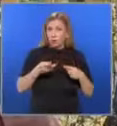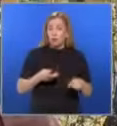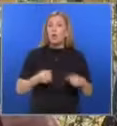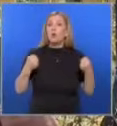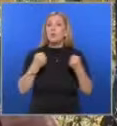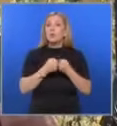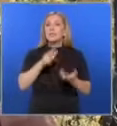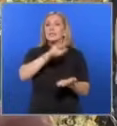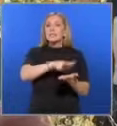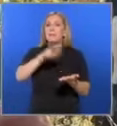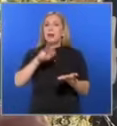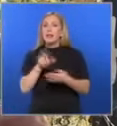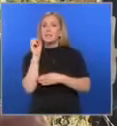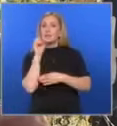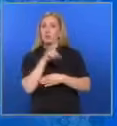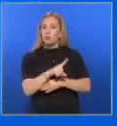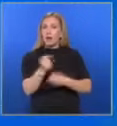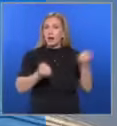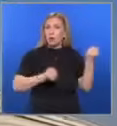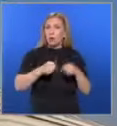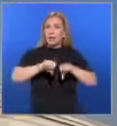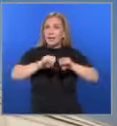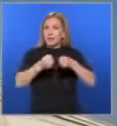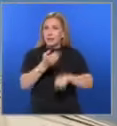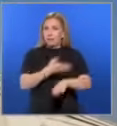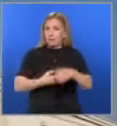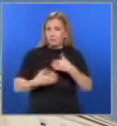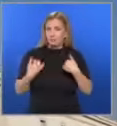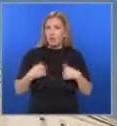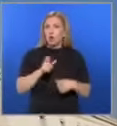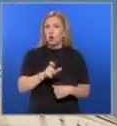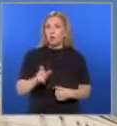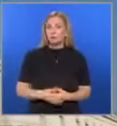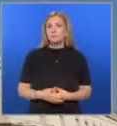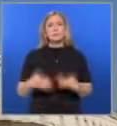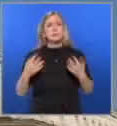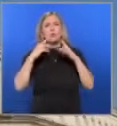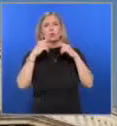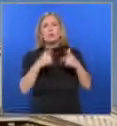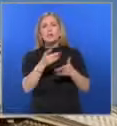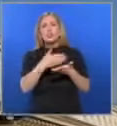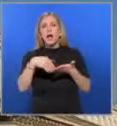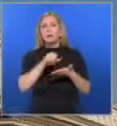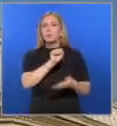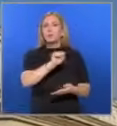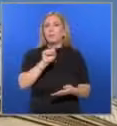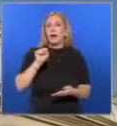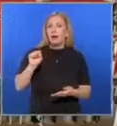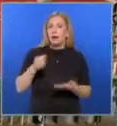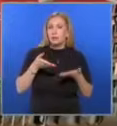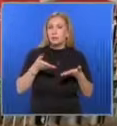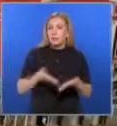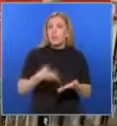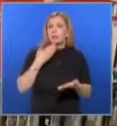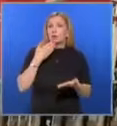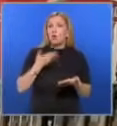удря спрелите на светофара коли и наранява хора. Какво отговориха част от парламентарно представените политически сили